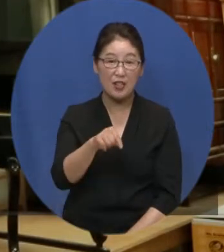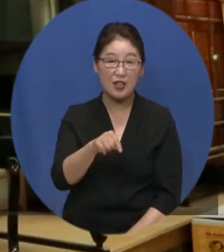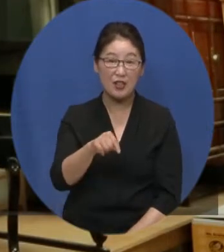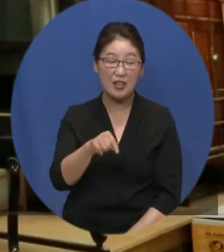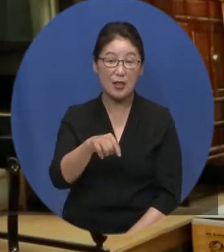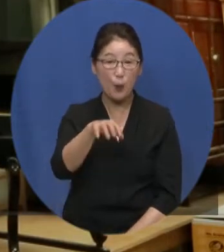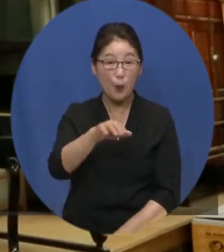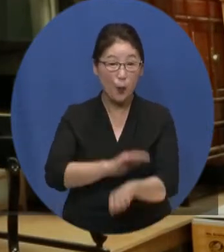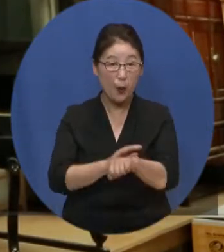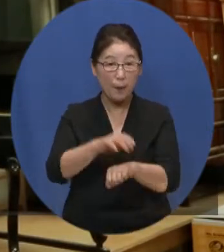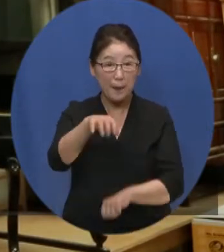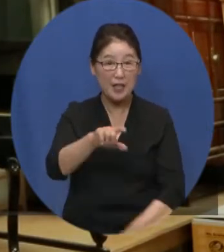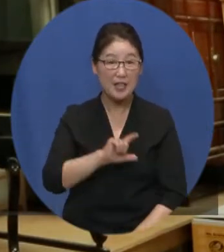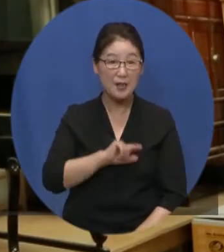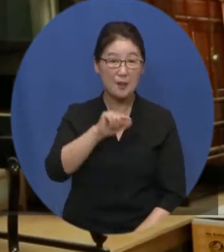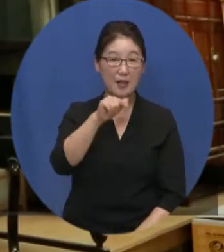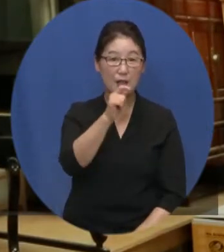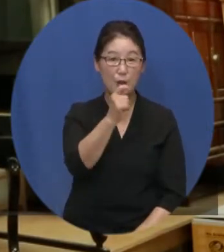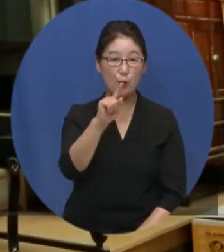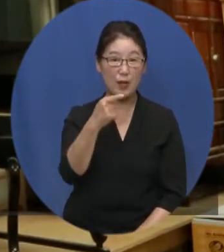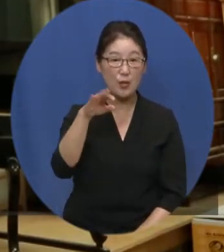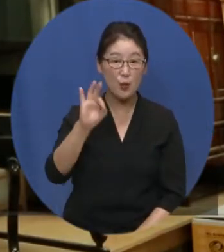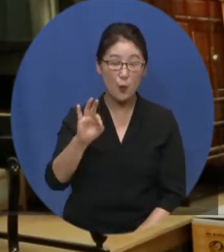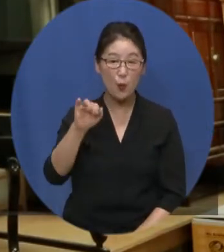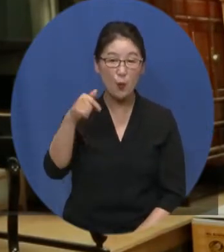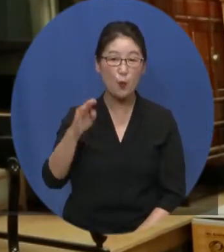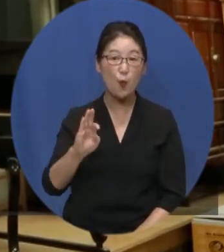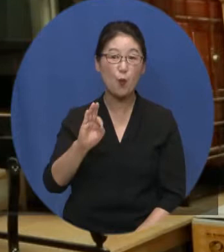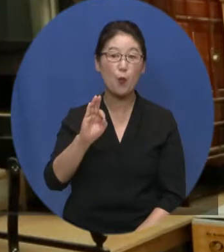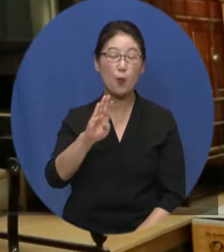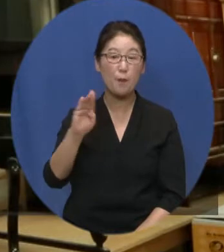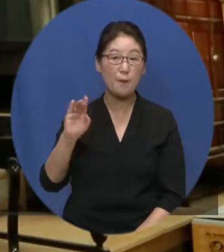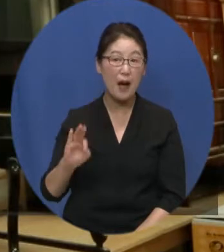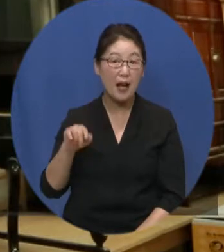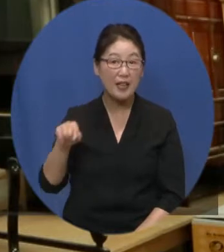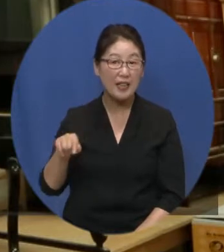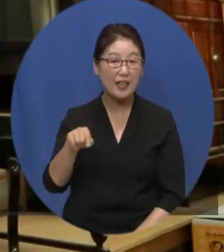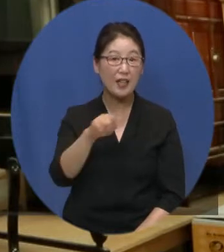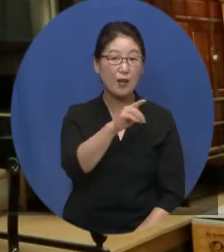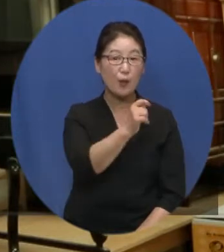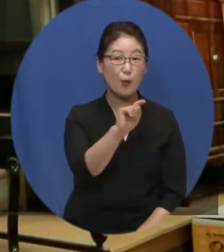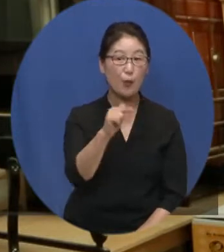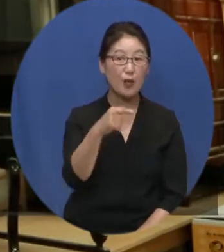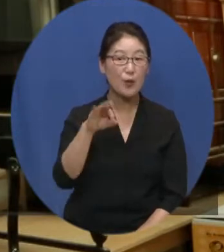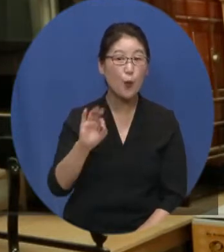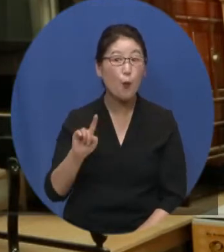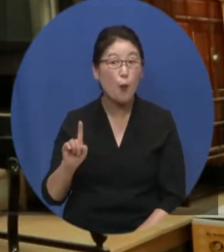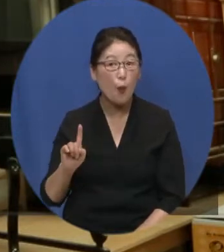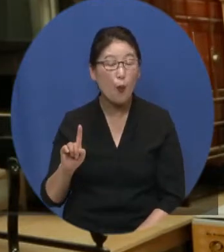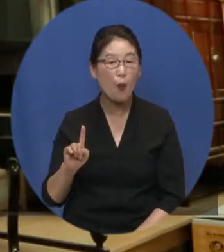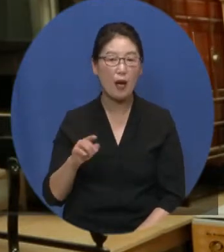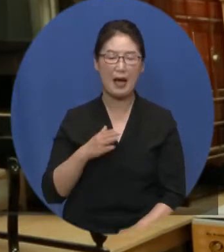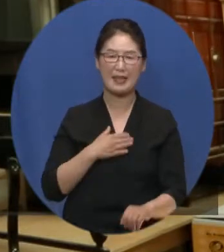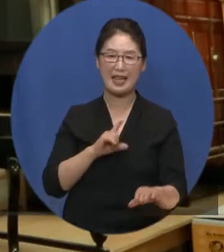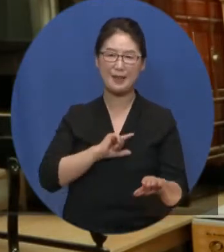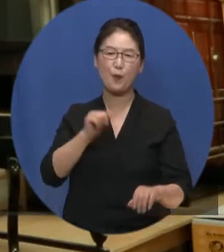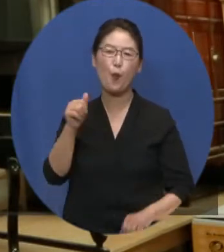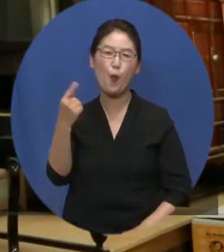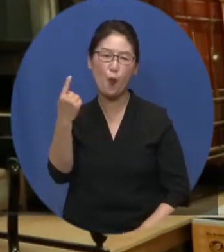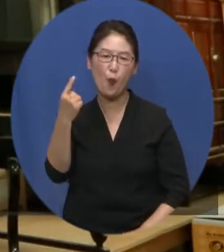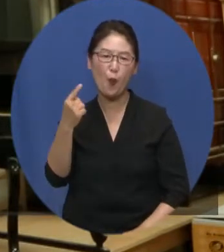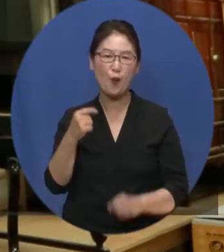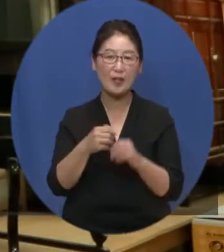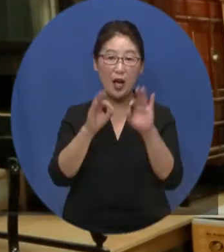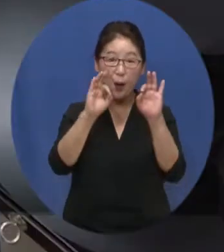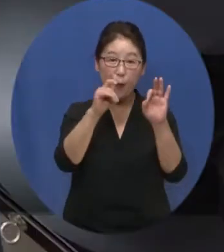사용해 관통 에 어떤 뜻이 뭐죠 어 요건은 그제 헌데 이게 불꺼 않자 에서